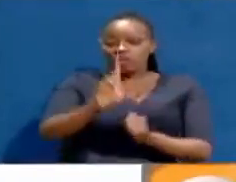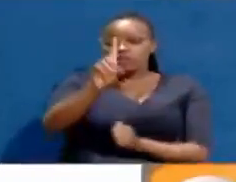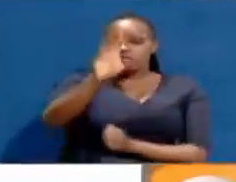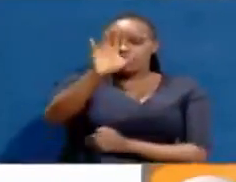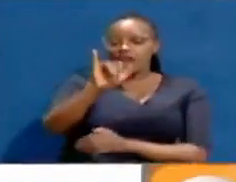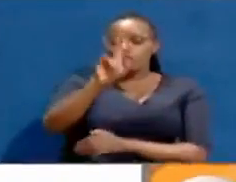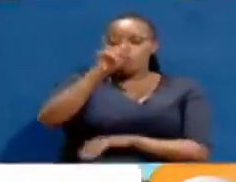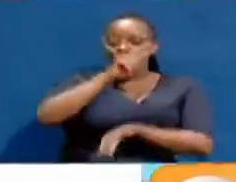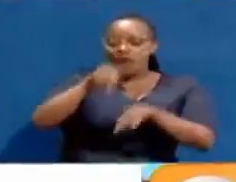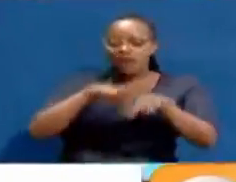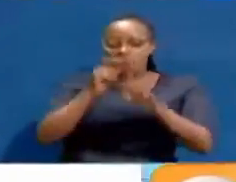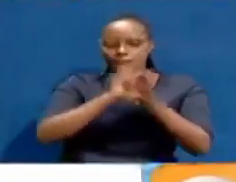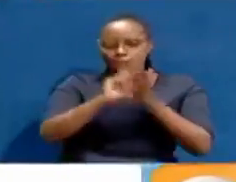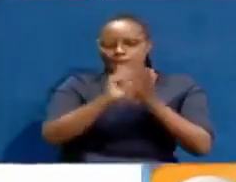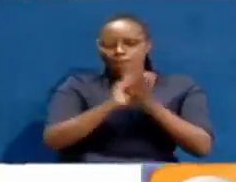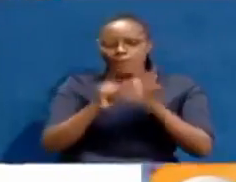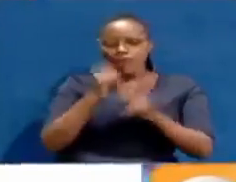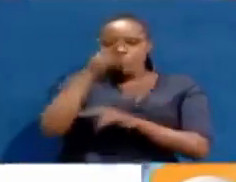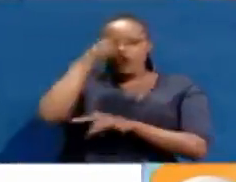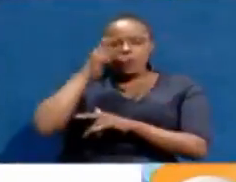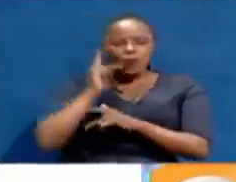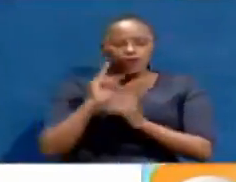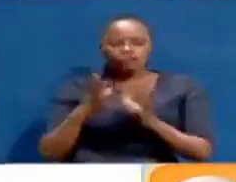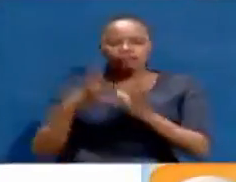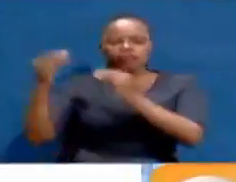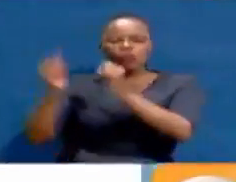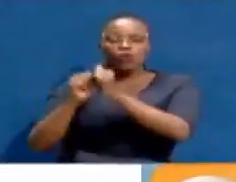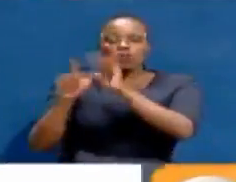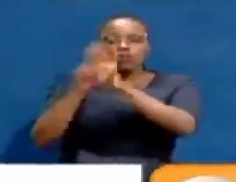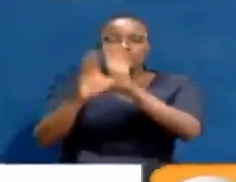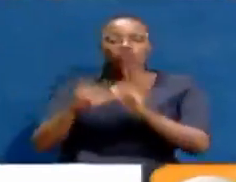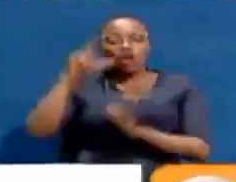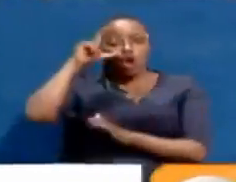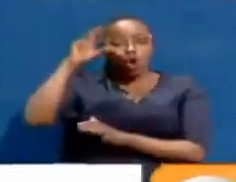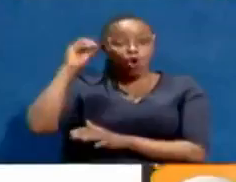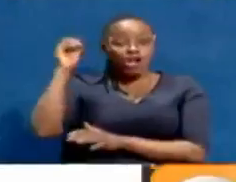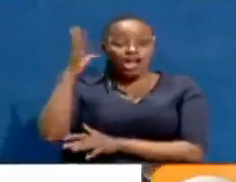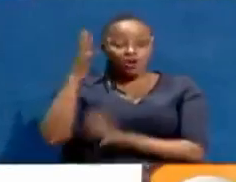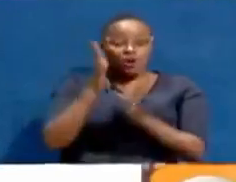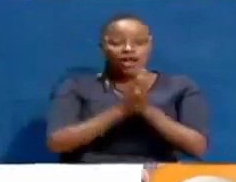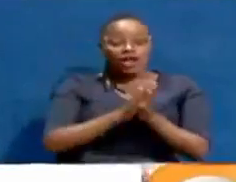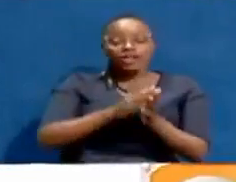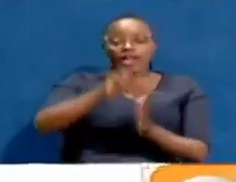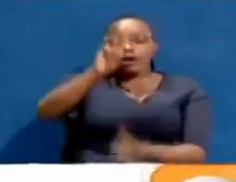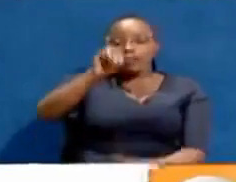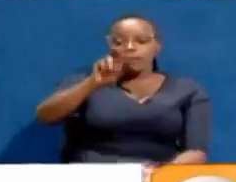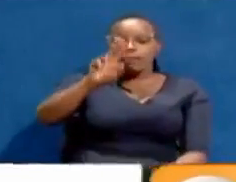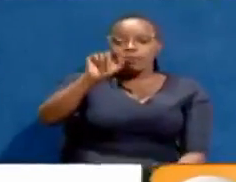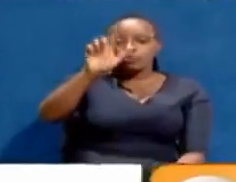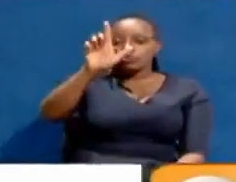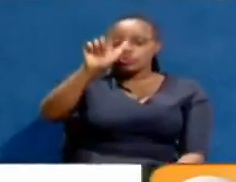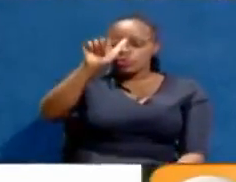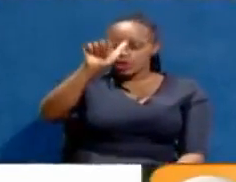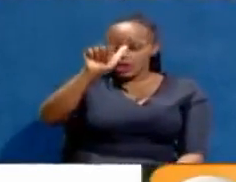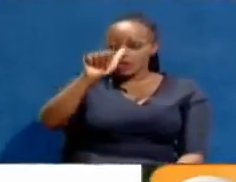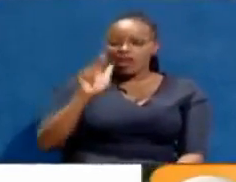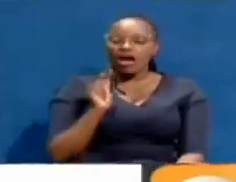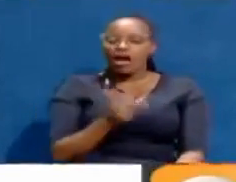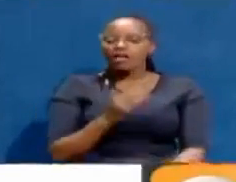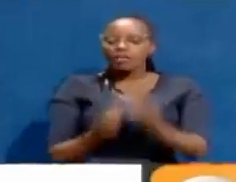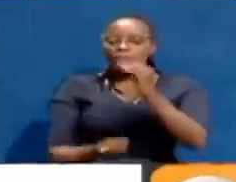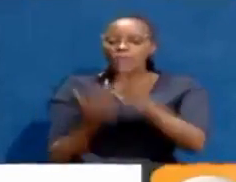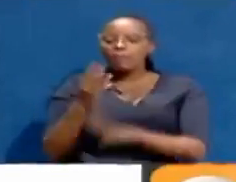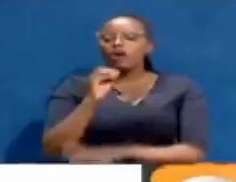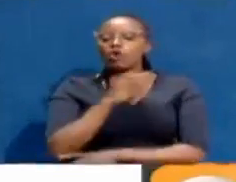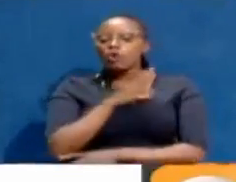kwa muda wa saa 1, Kalonzo alitoka na mawakili wake James Orengo na Mutula Kilonzo Jr. We have lodged